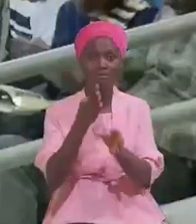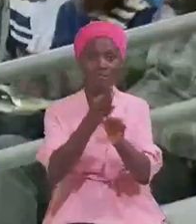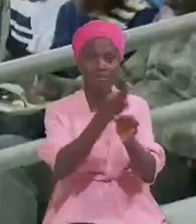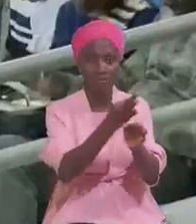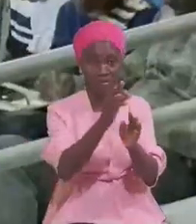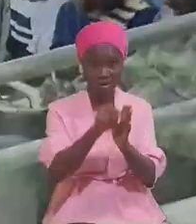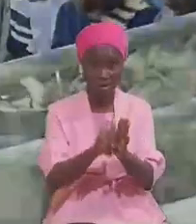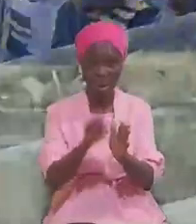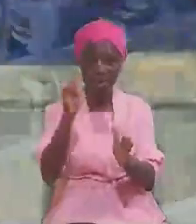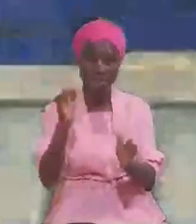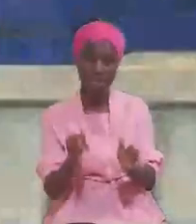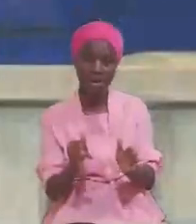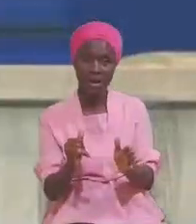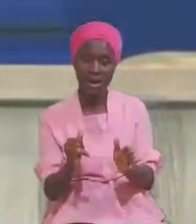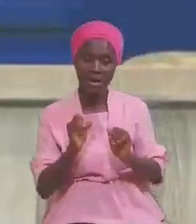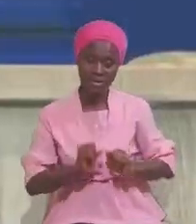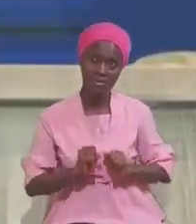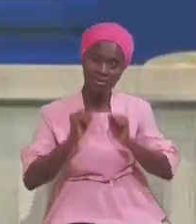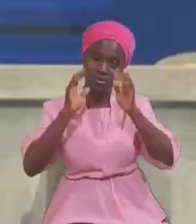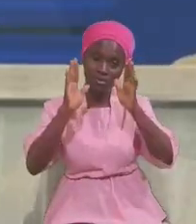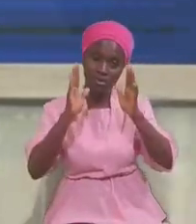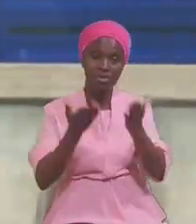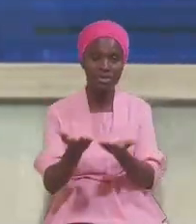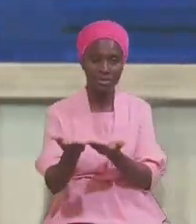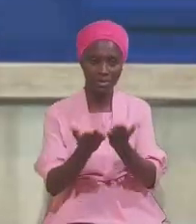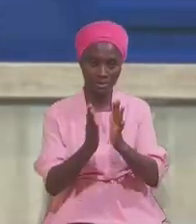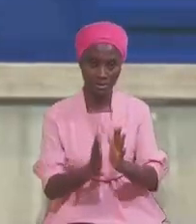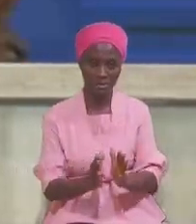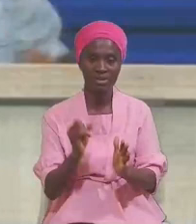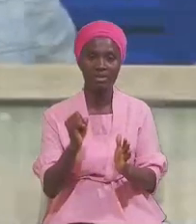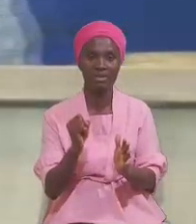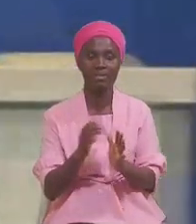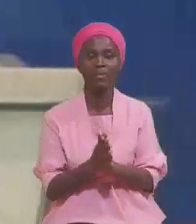L'obligation de la fidélité des messagers soumis. Vous comprenez?